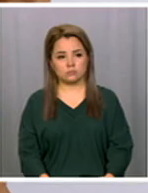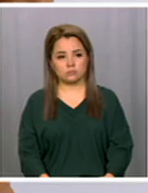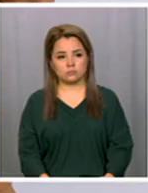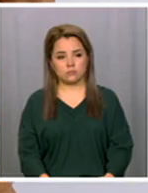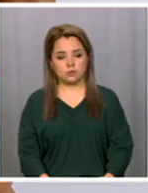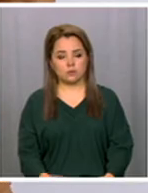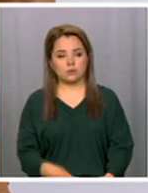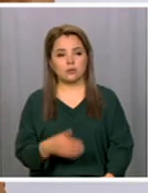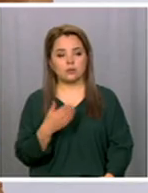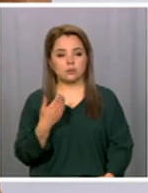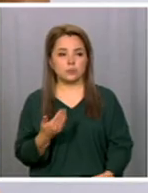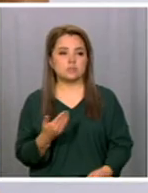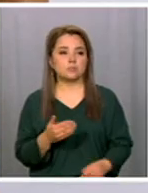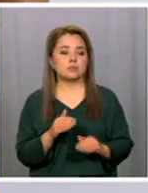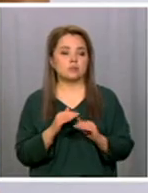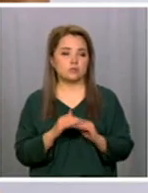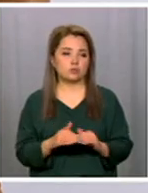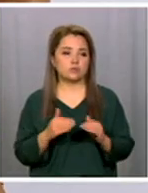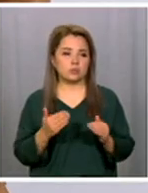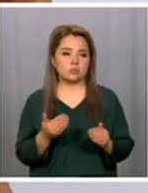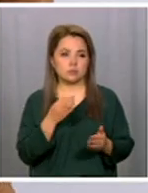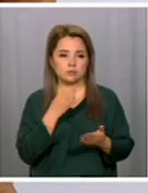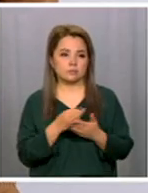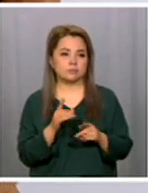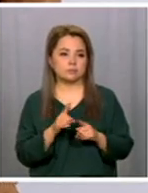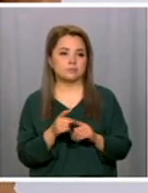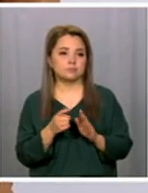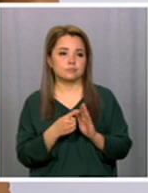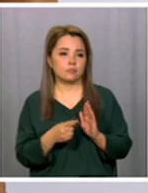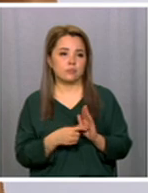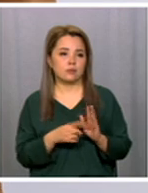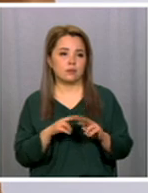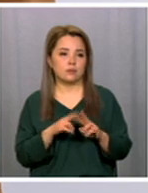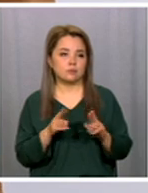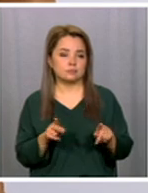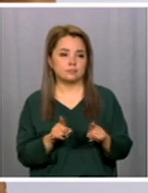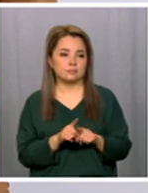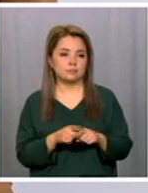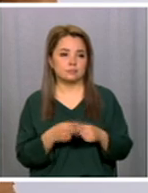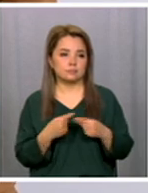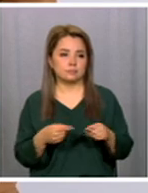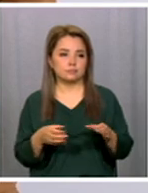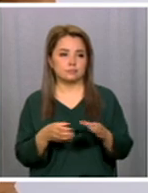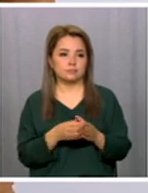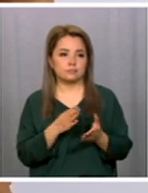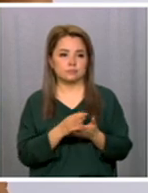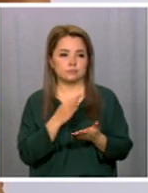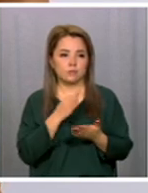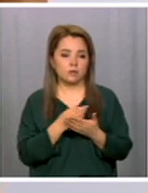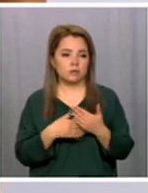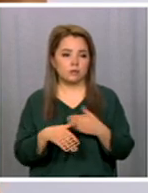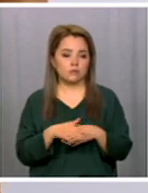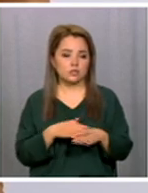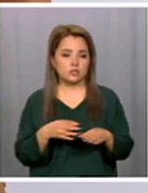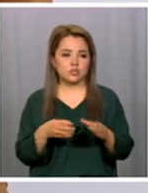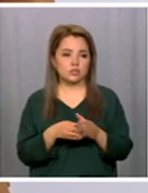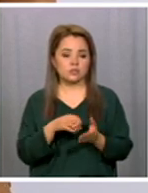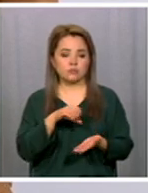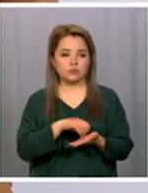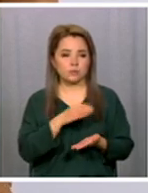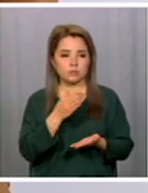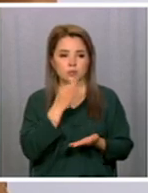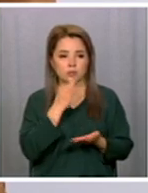Ал оқушылар, бүгінгі сабақта сіздер бөлімдері бірдей және әртүрлі бөлшектерді қосуды және азайтуды